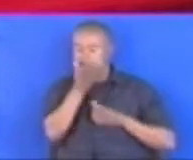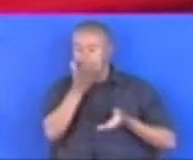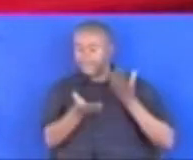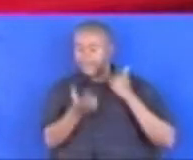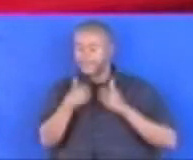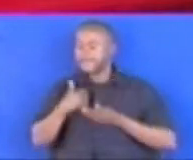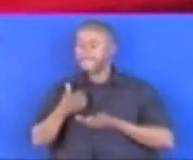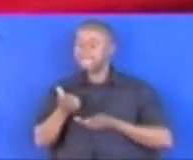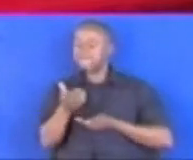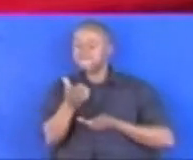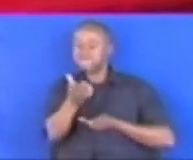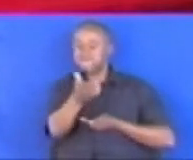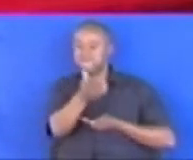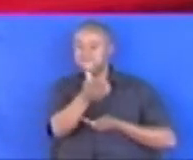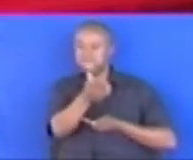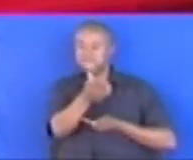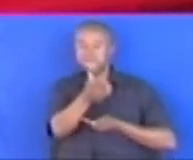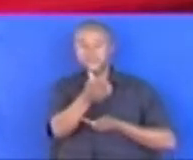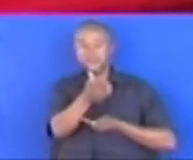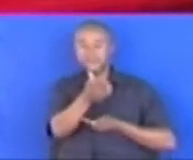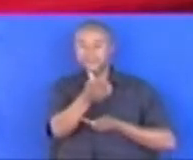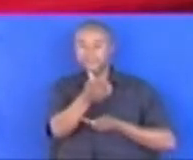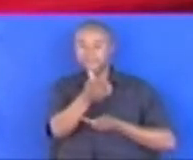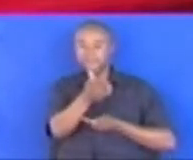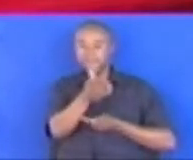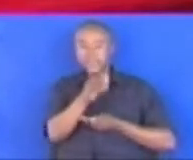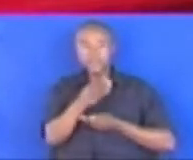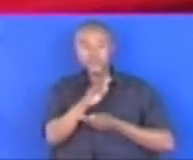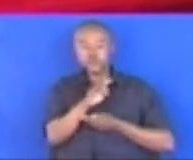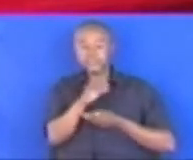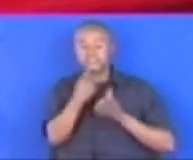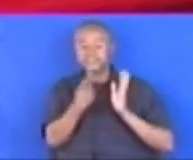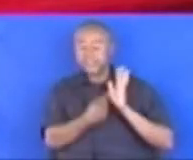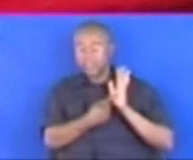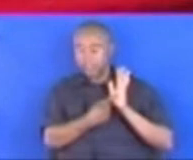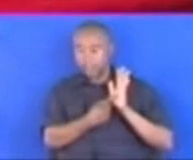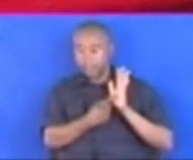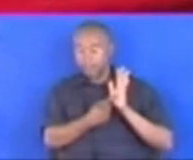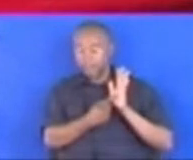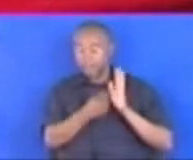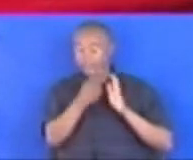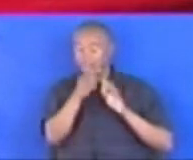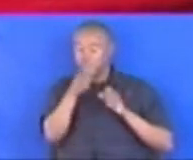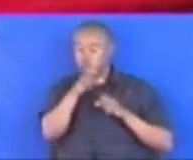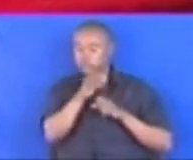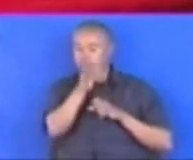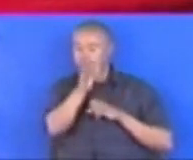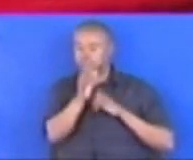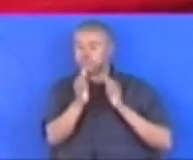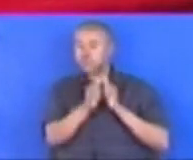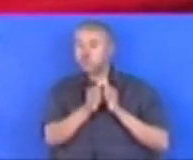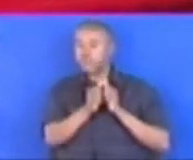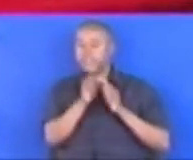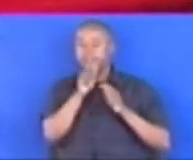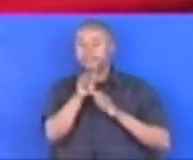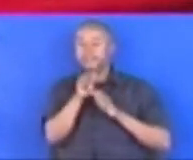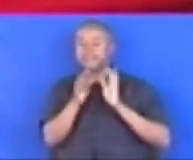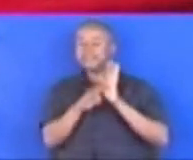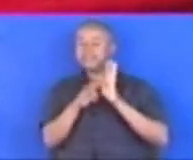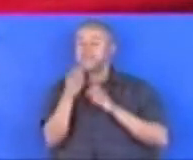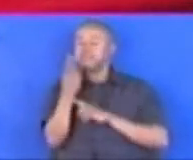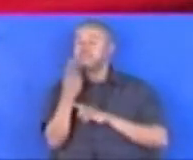kukusanya makusanyo yani maduhuri ya shilingi bilioni 6 sawa na ongezeko la